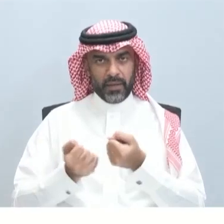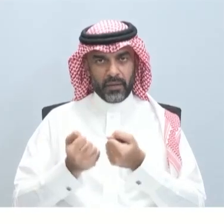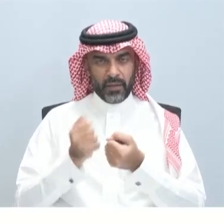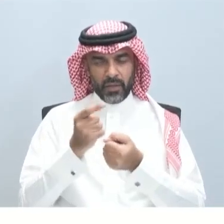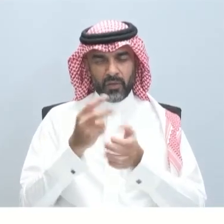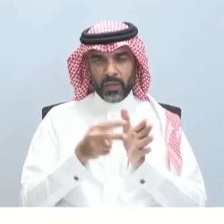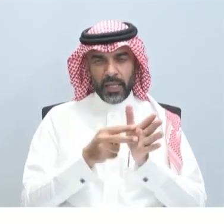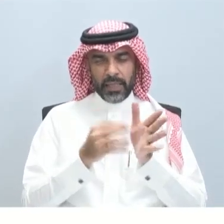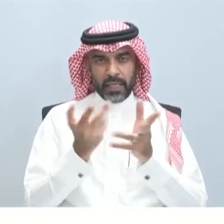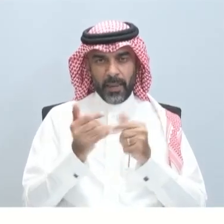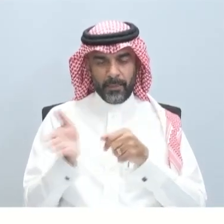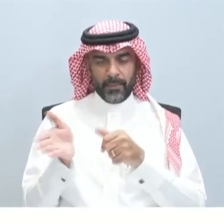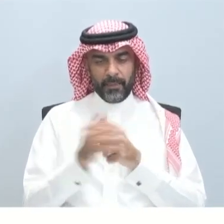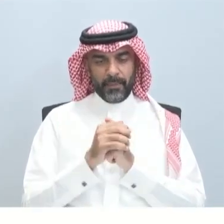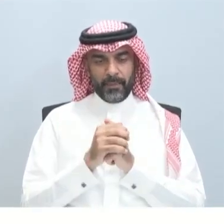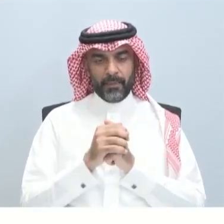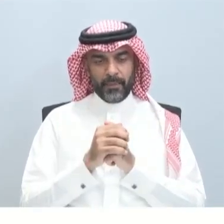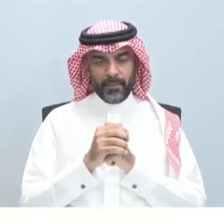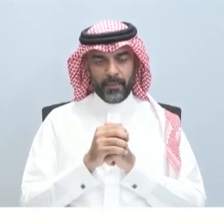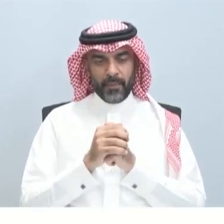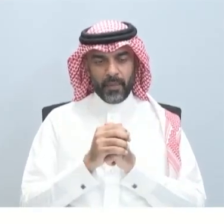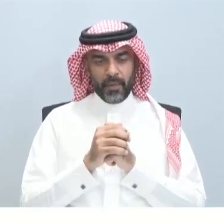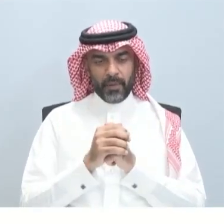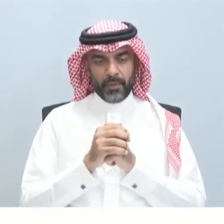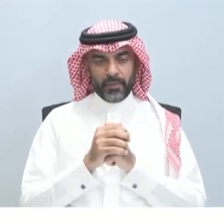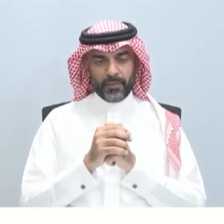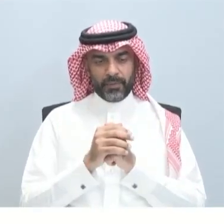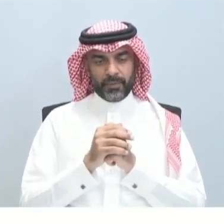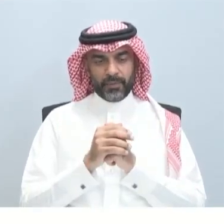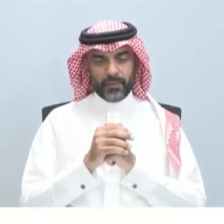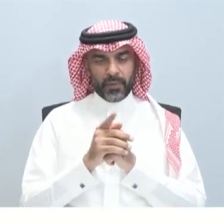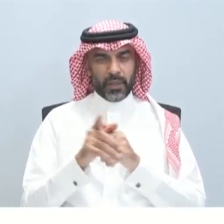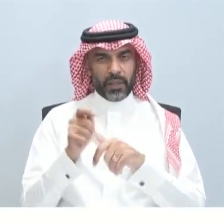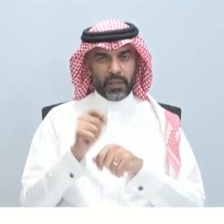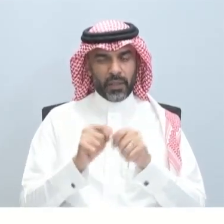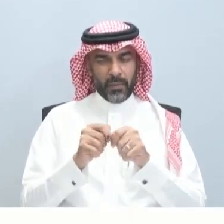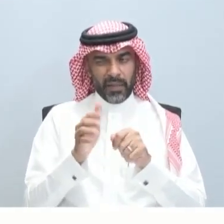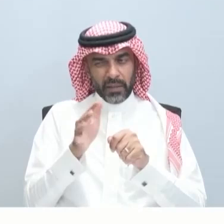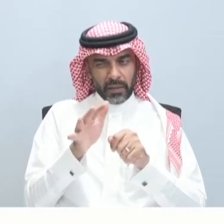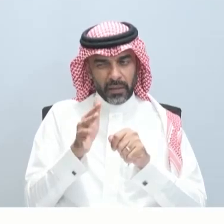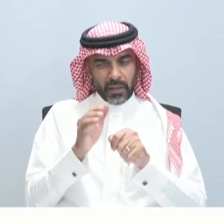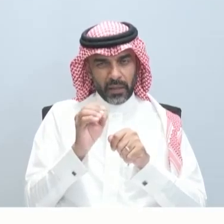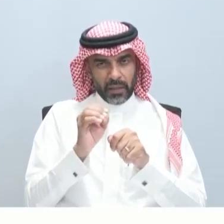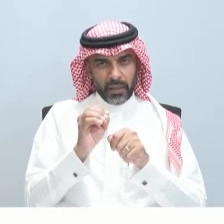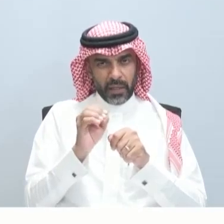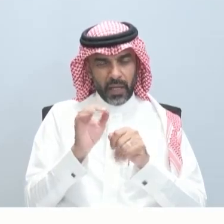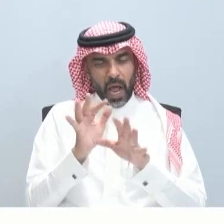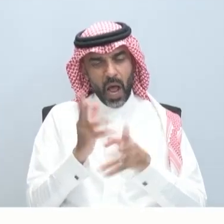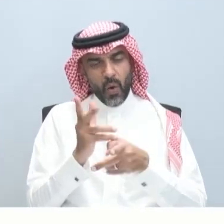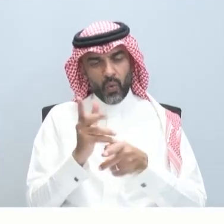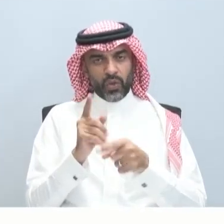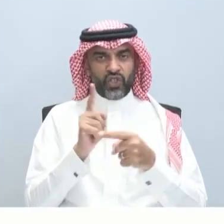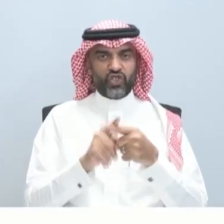ناتج كلا مما ياتي واستعمل التقدير او الجمع للتحقق اذا يا ابطال الان تفضلوا